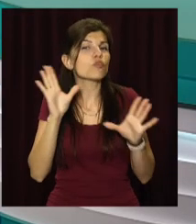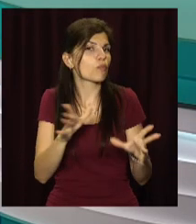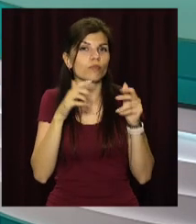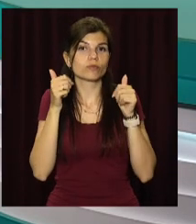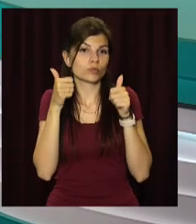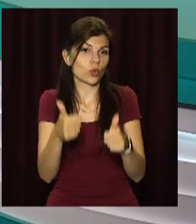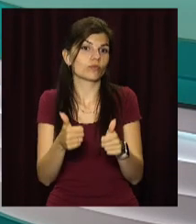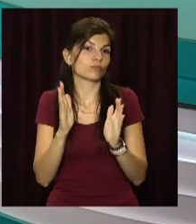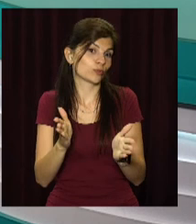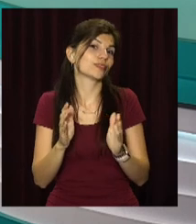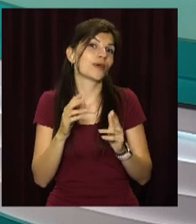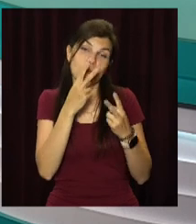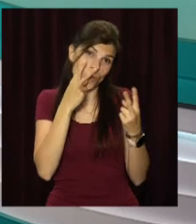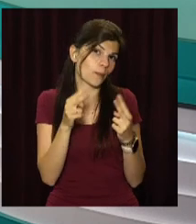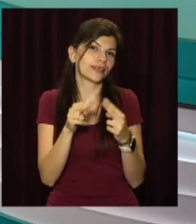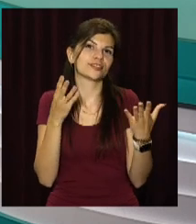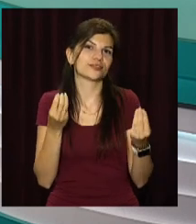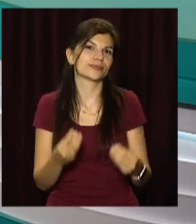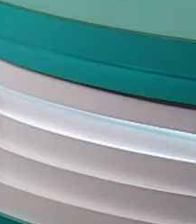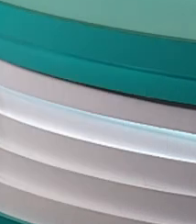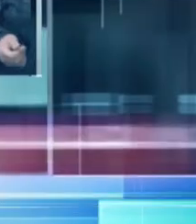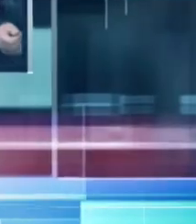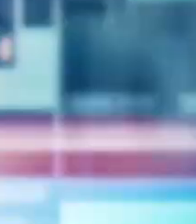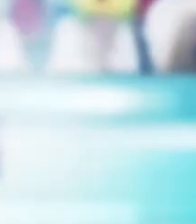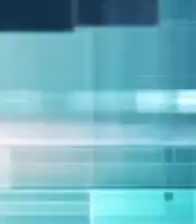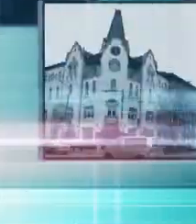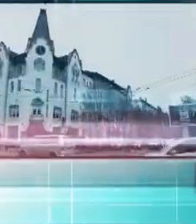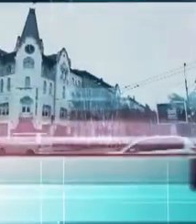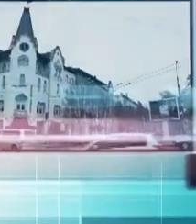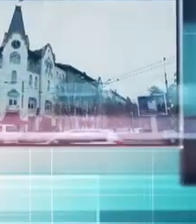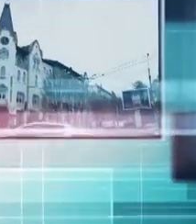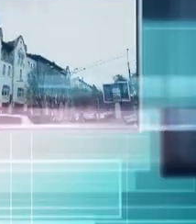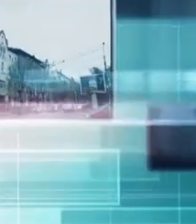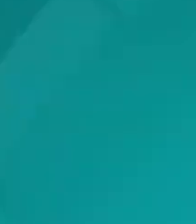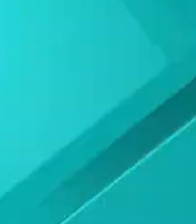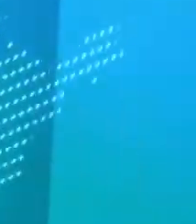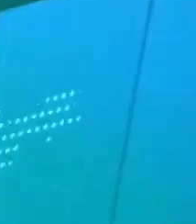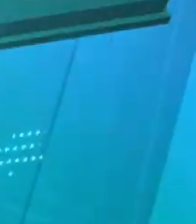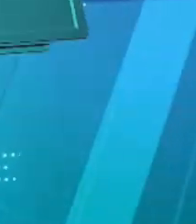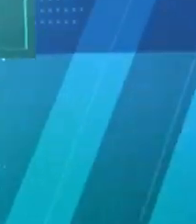все добре буде. Побачимось! We'll be right back.